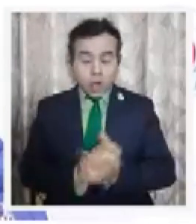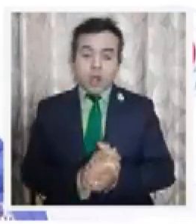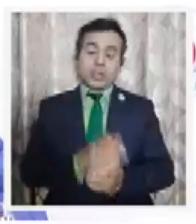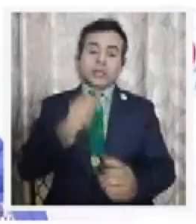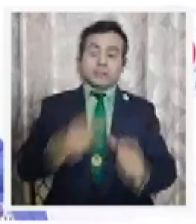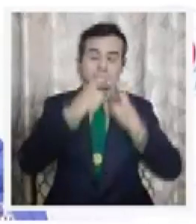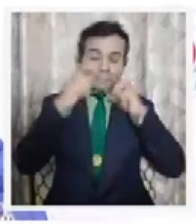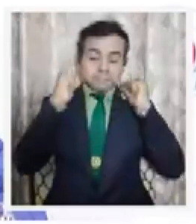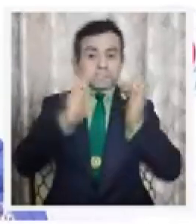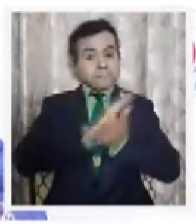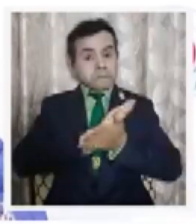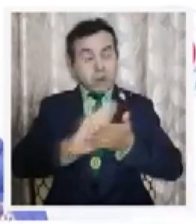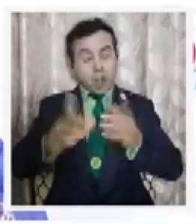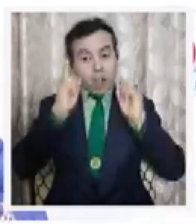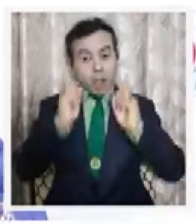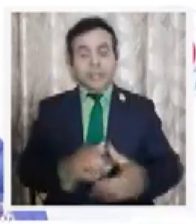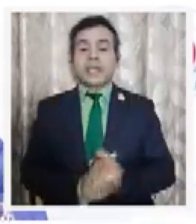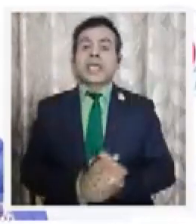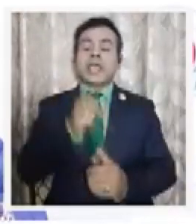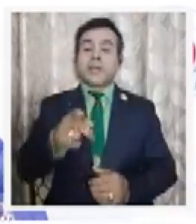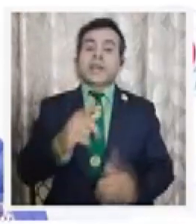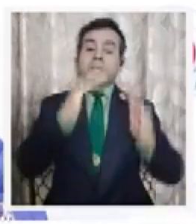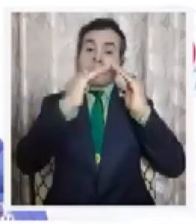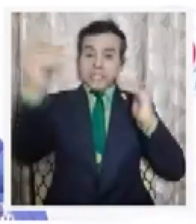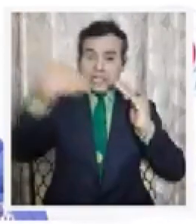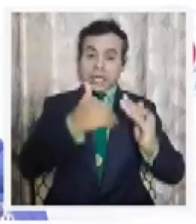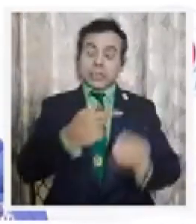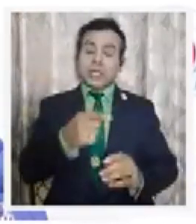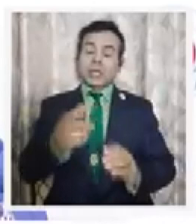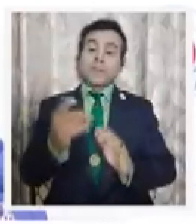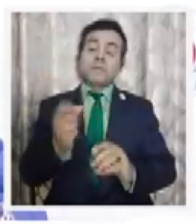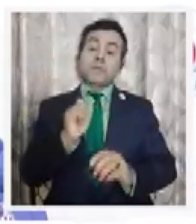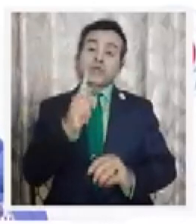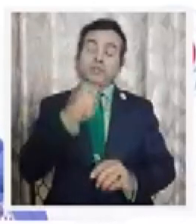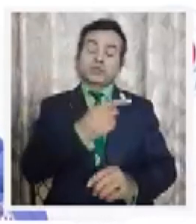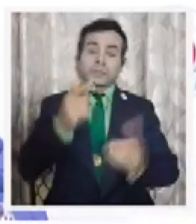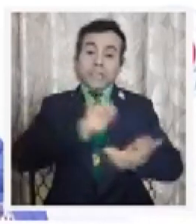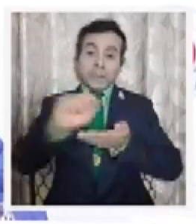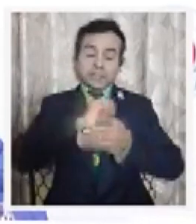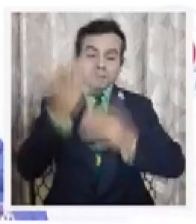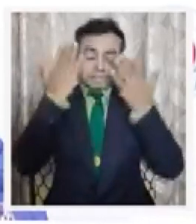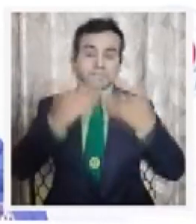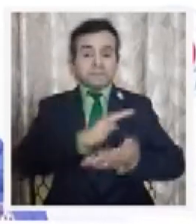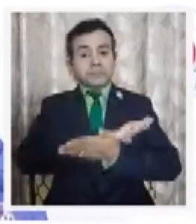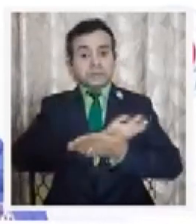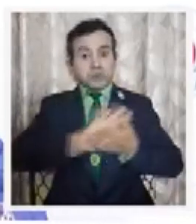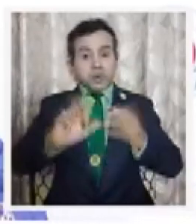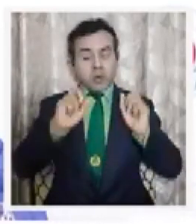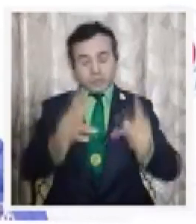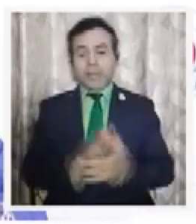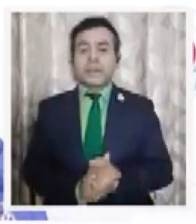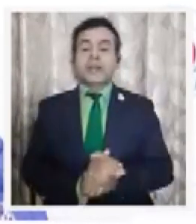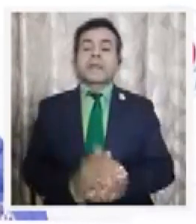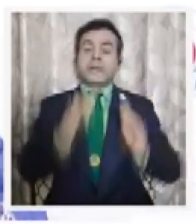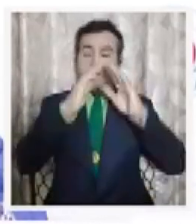এবং ফিরে আসলে বাইরে থেকে ঘরে ফিরে গর্ভবতী সহ বাড়ির সবাইকে সাবান পানি দিয়ে ভালো করে হাত ধুয়ে নিতে